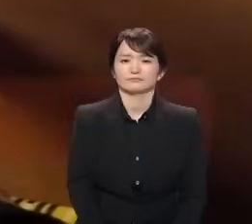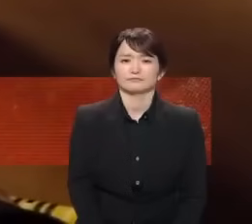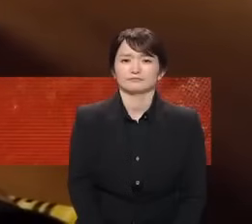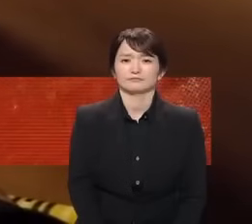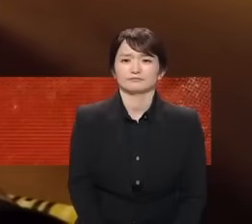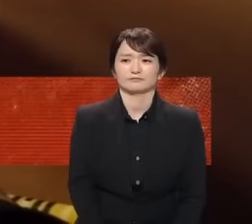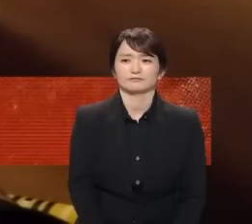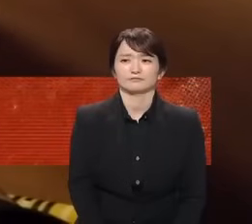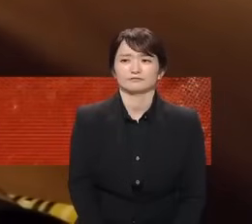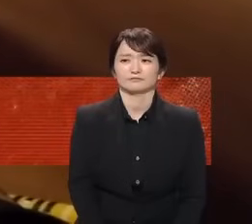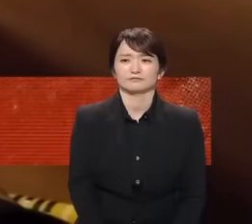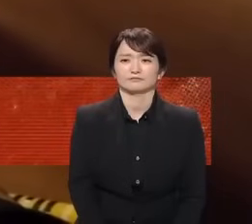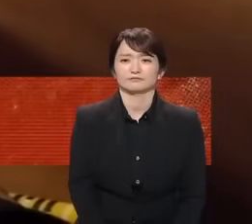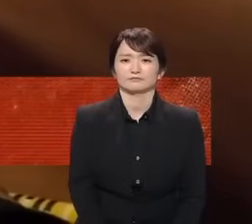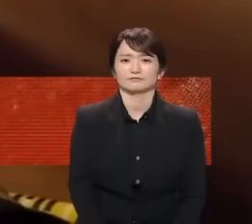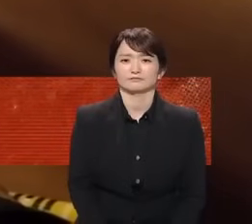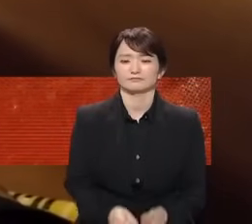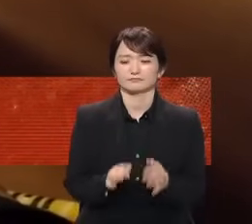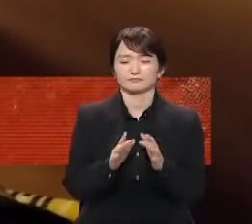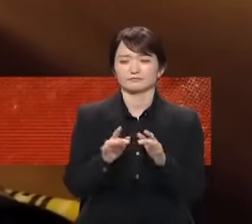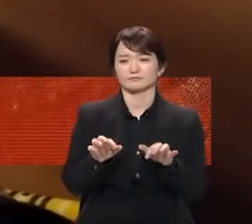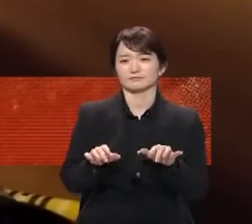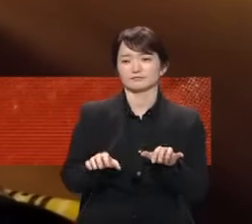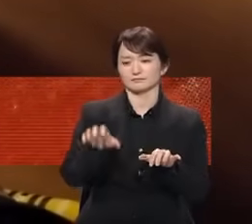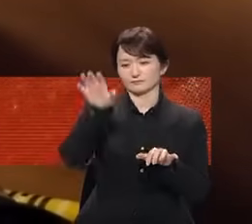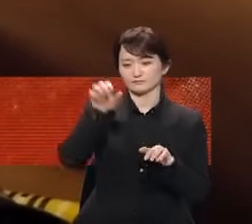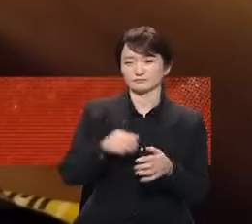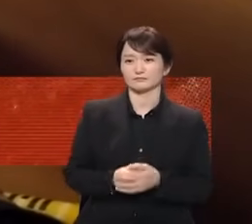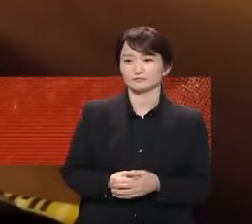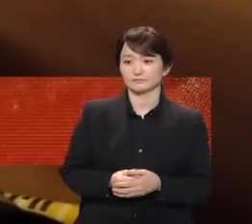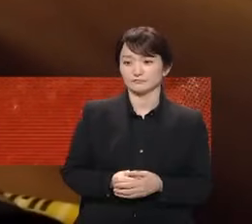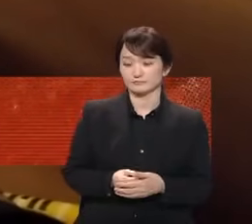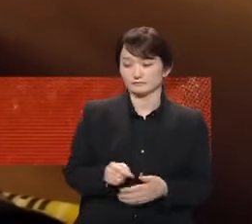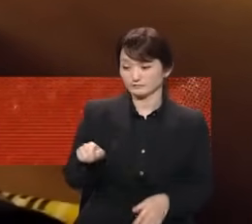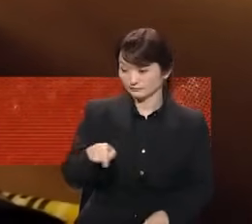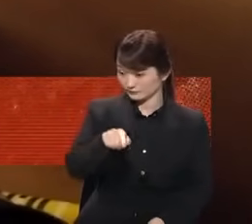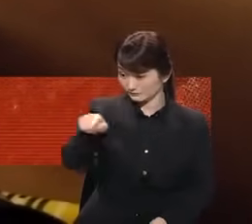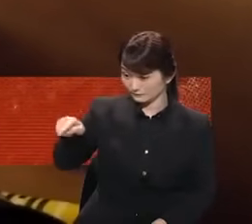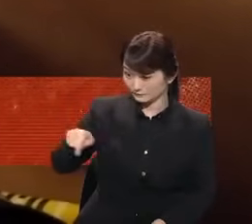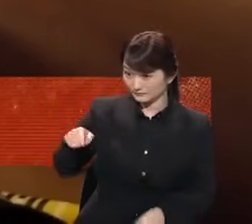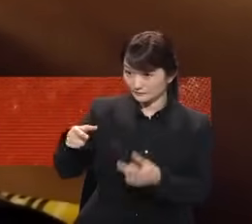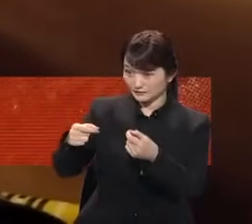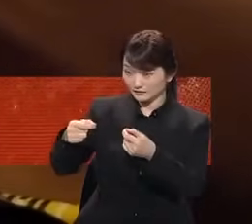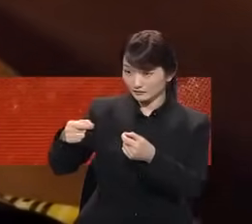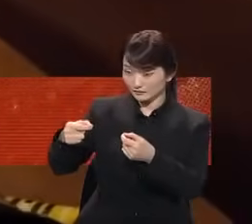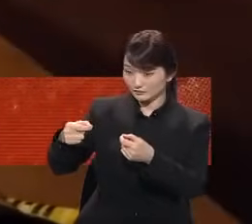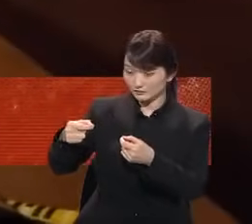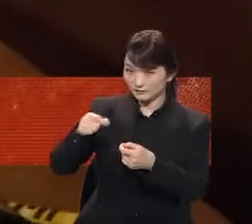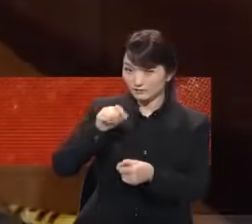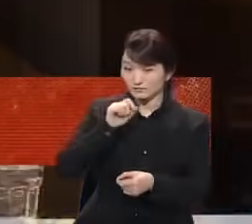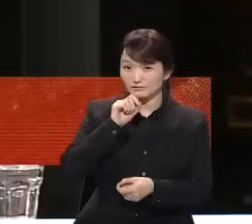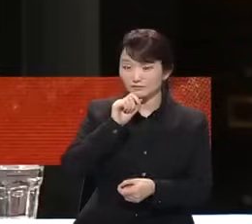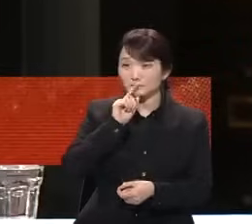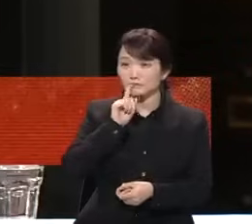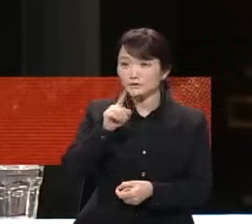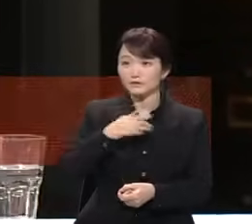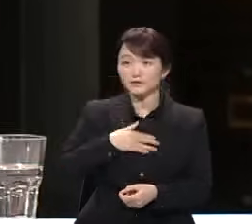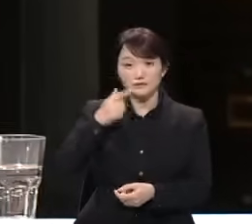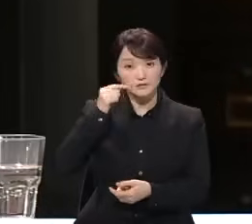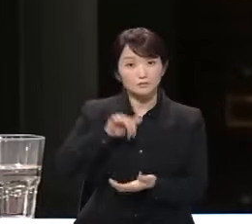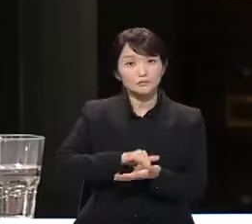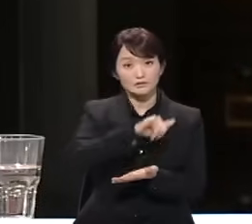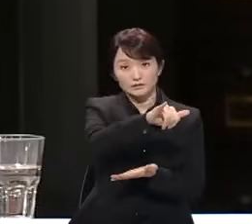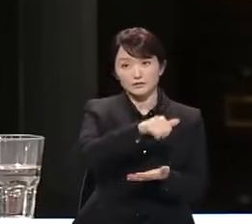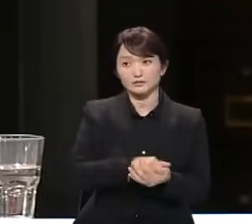제가 누구라고는 말씀 안 드리겠지만 채팅창에서 니들이 그래도 나는 일본 갈 거야 하면서 막 그러신 분이 계시는데 아니 저희가 일본